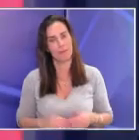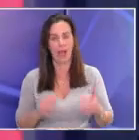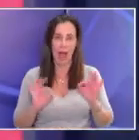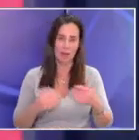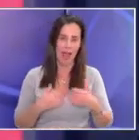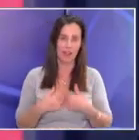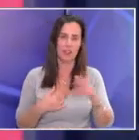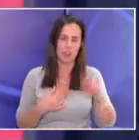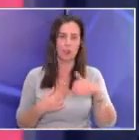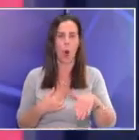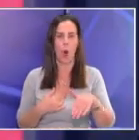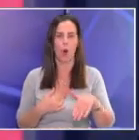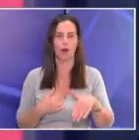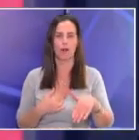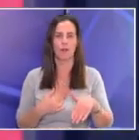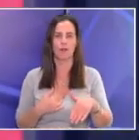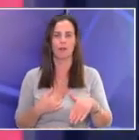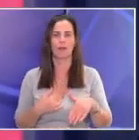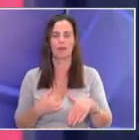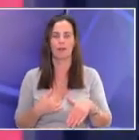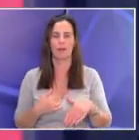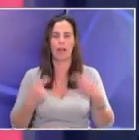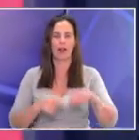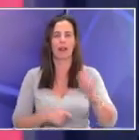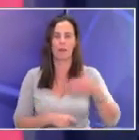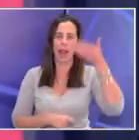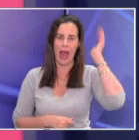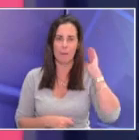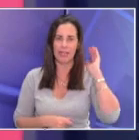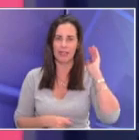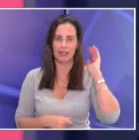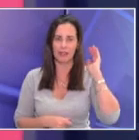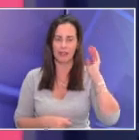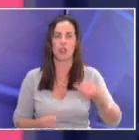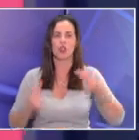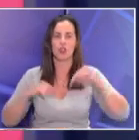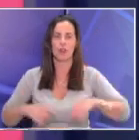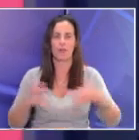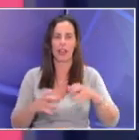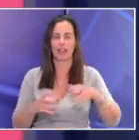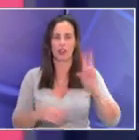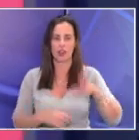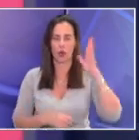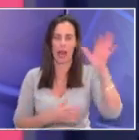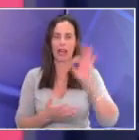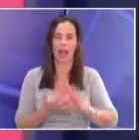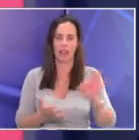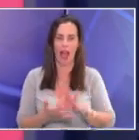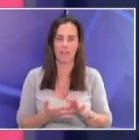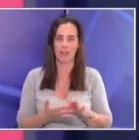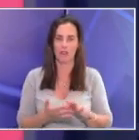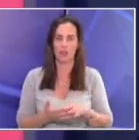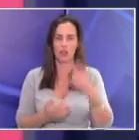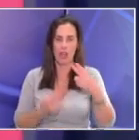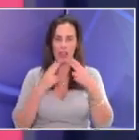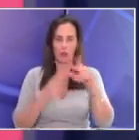האמת היא, ואז יש לנו פה גם חבר הכנסת יאיר לפיד, יור יש עתיד, כתב